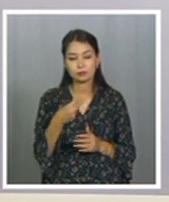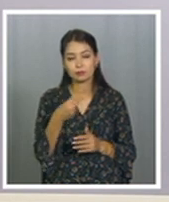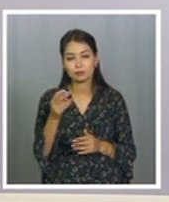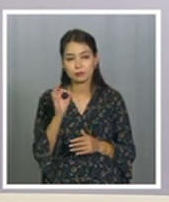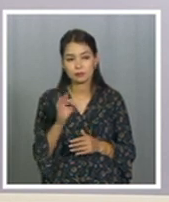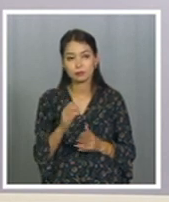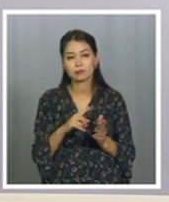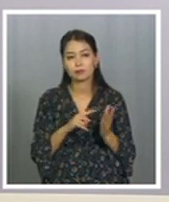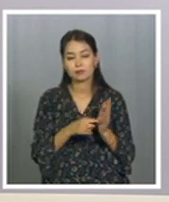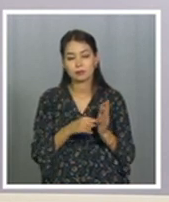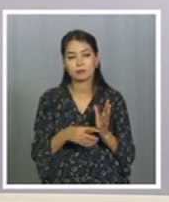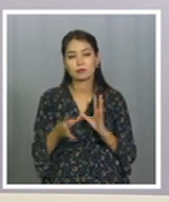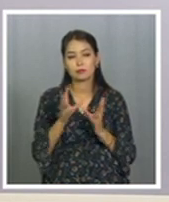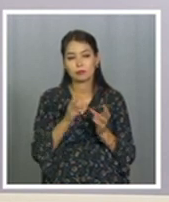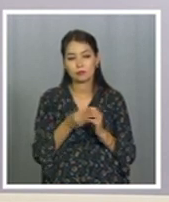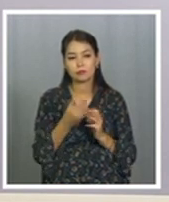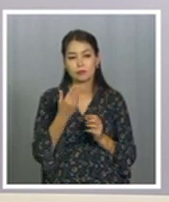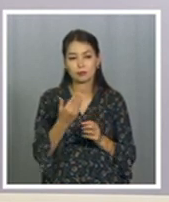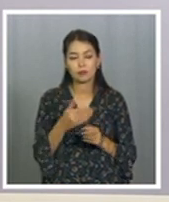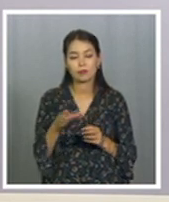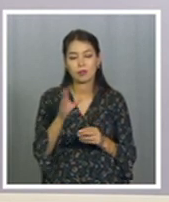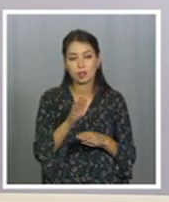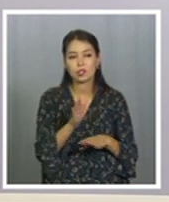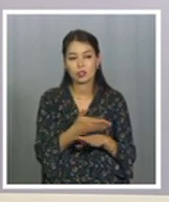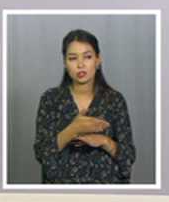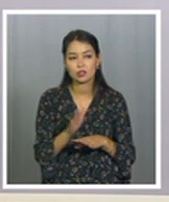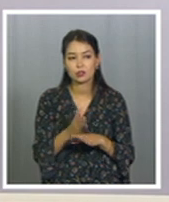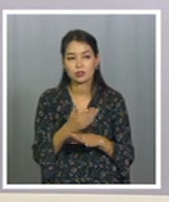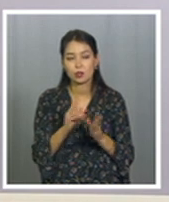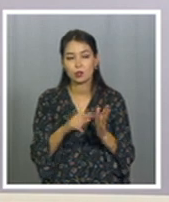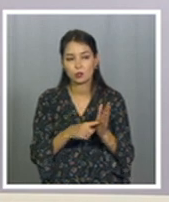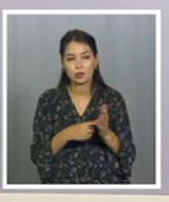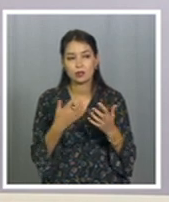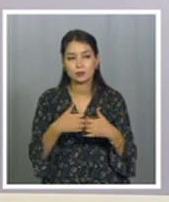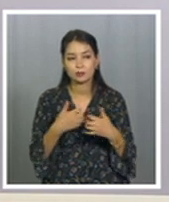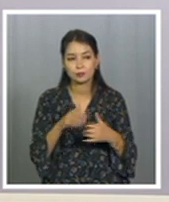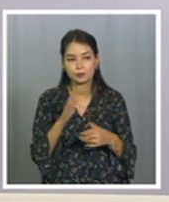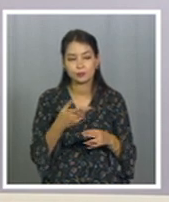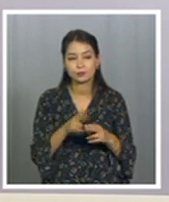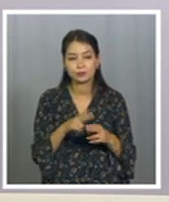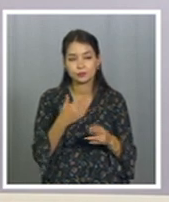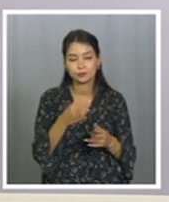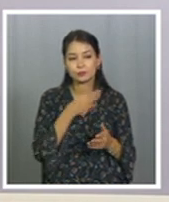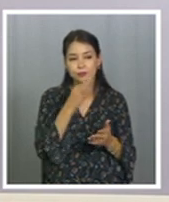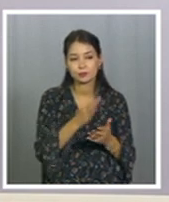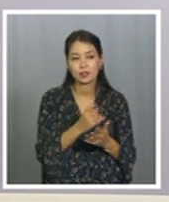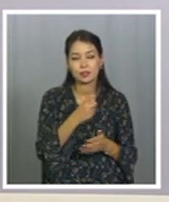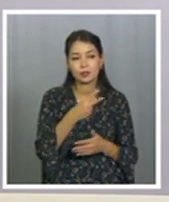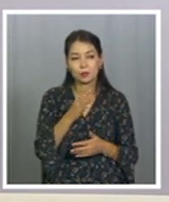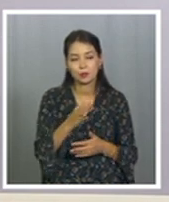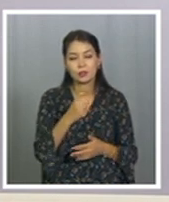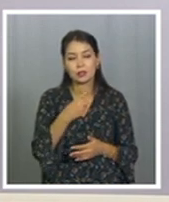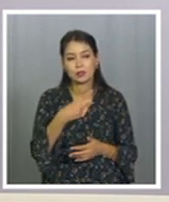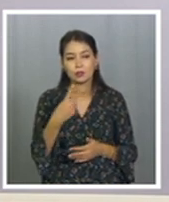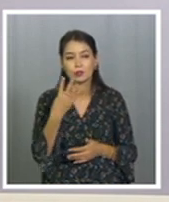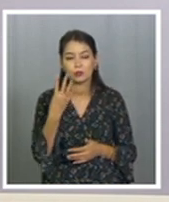Көбейтінді 0-ге тең болғандықтан көбейткіштерді жеке-жеке 0-ге теңестіреміз. Сол кезде x тең 0 және x тең 4